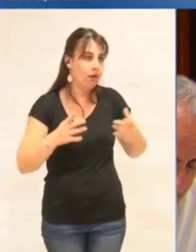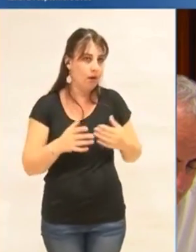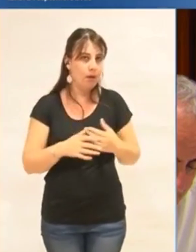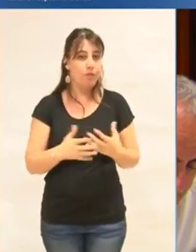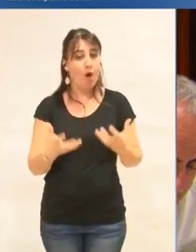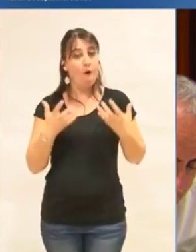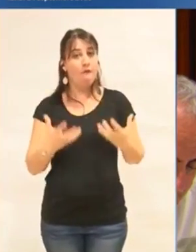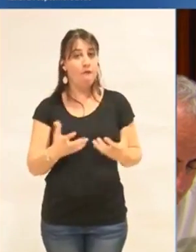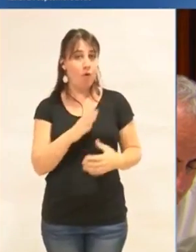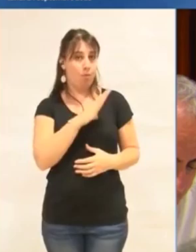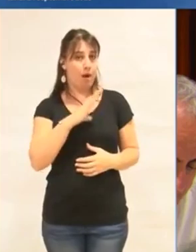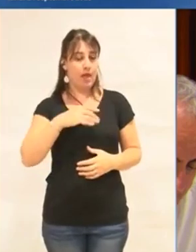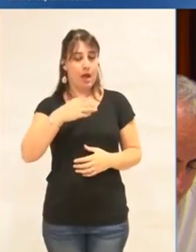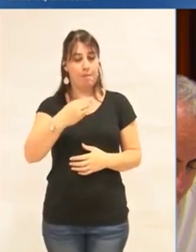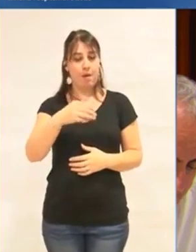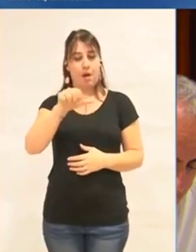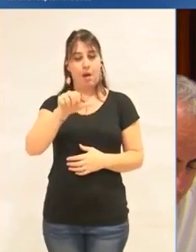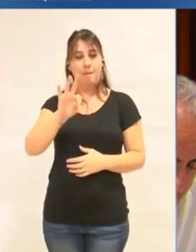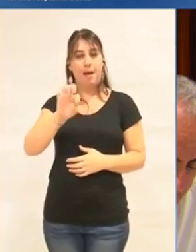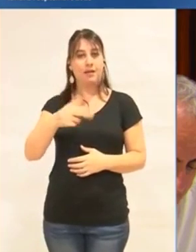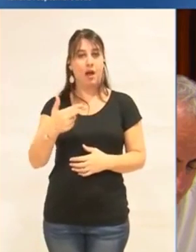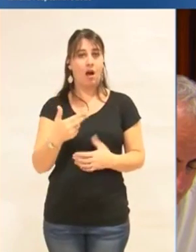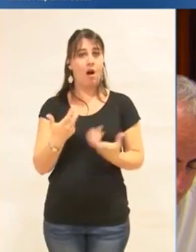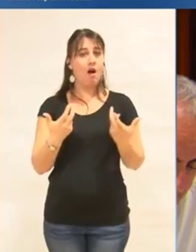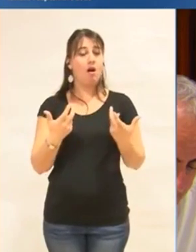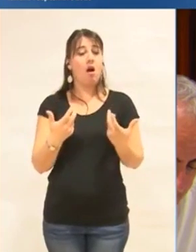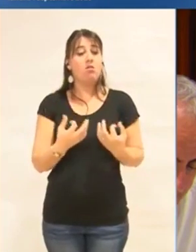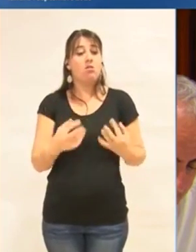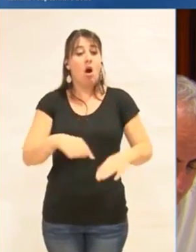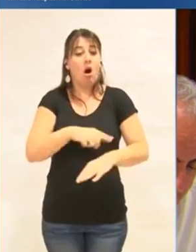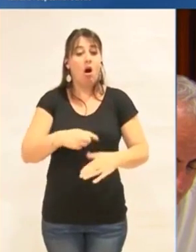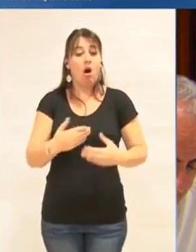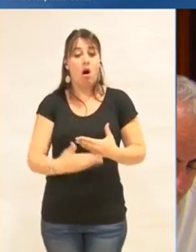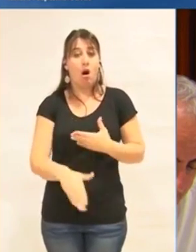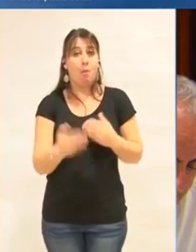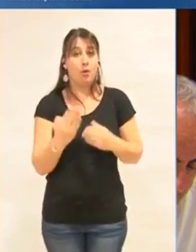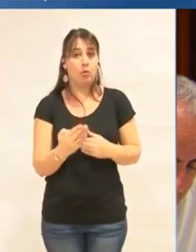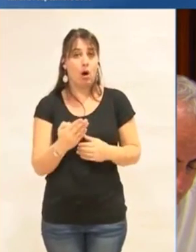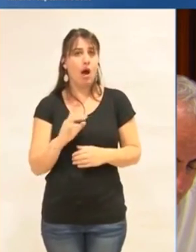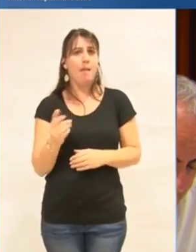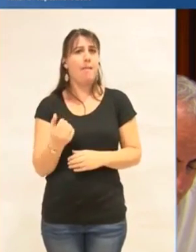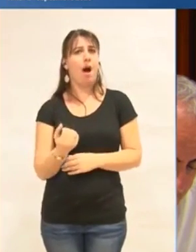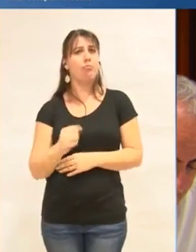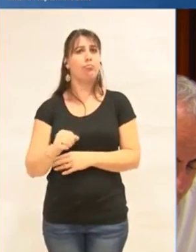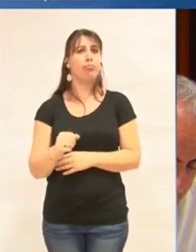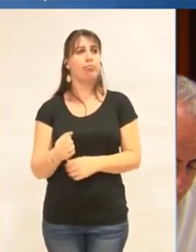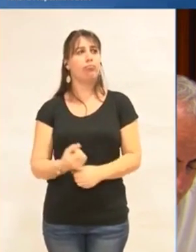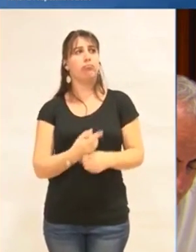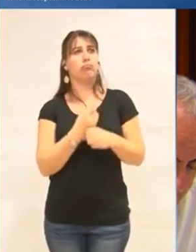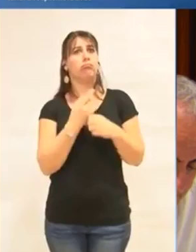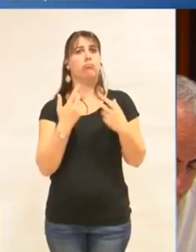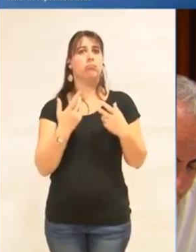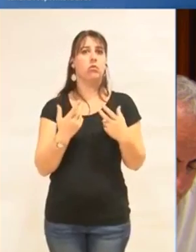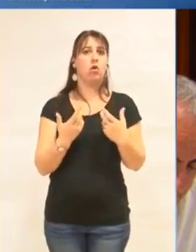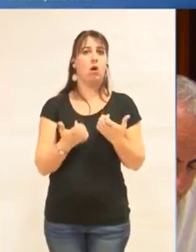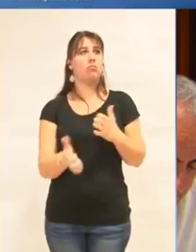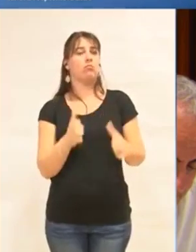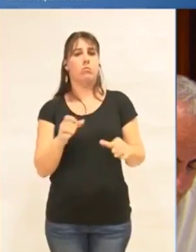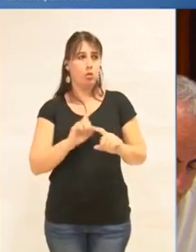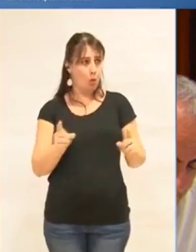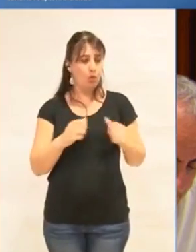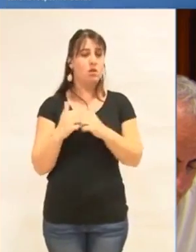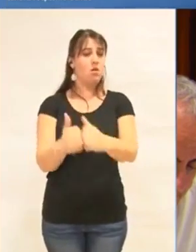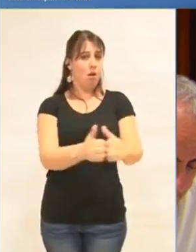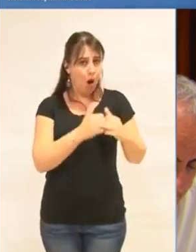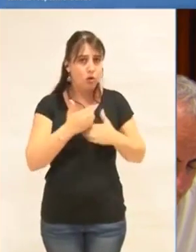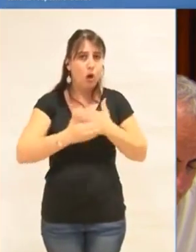je demande du temps à Elisa Martin, c'est pas pour botter en touche, c'est parce que je pense que ça fait partie d'éléments de débat à construire ensemble. Quand on